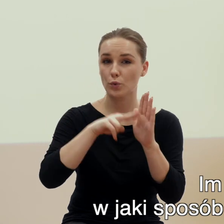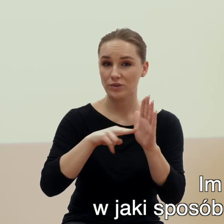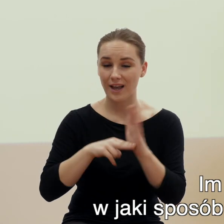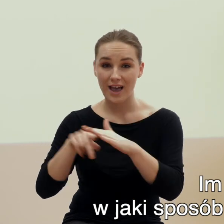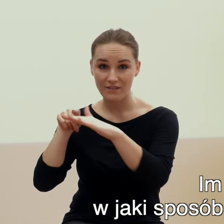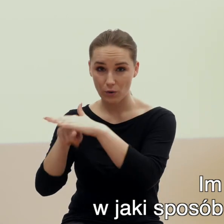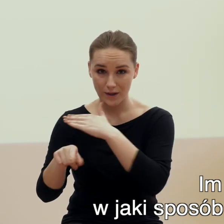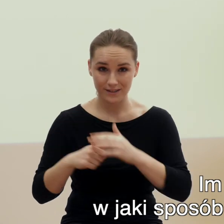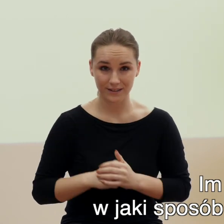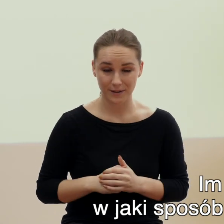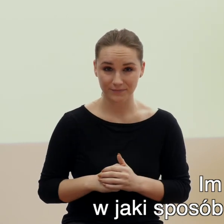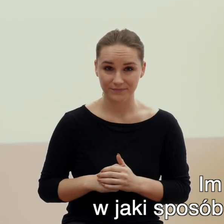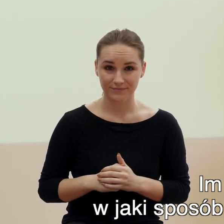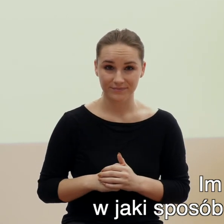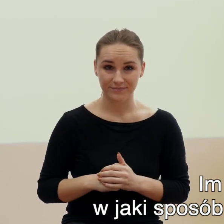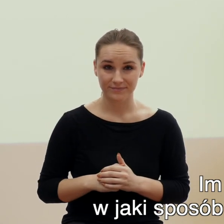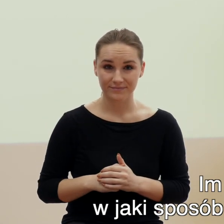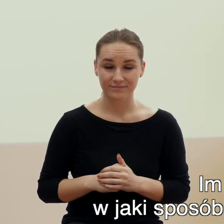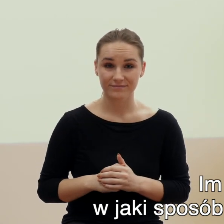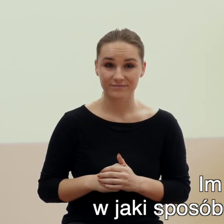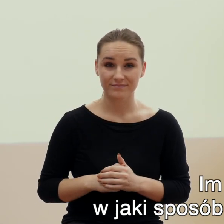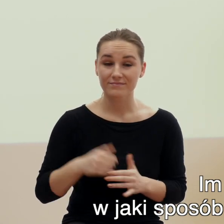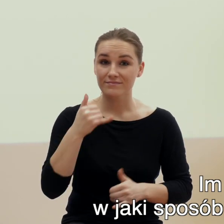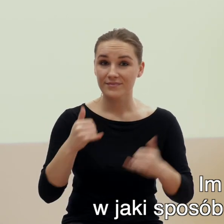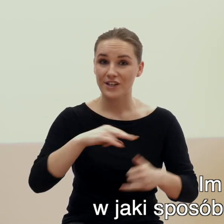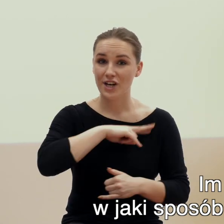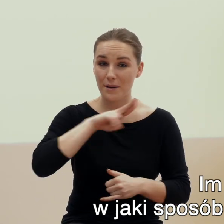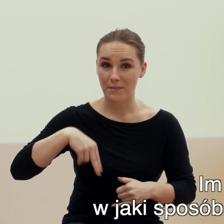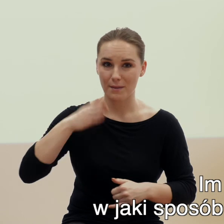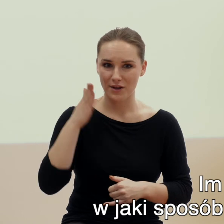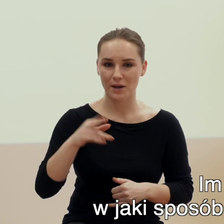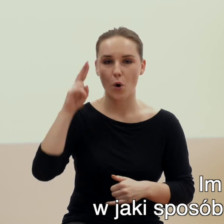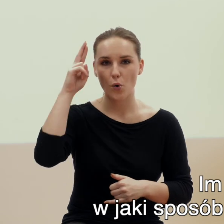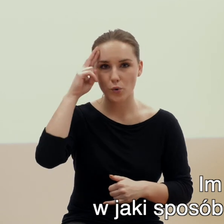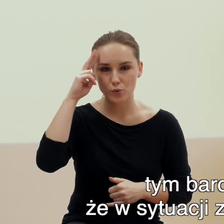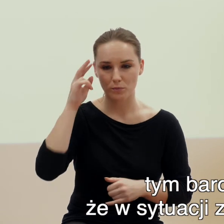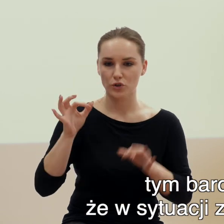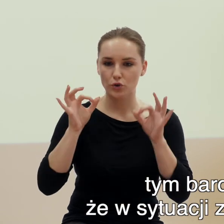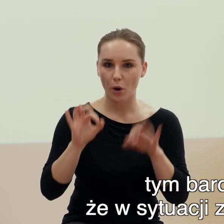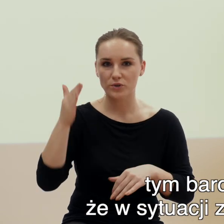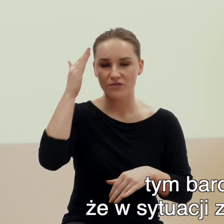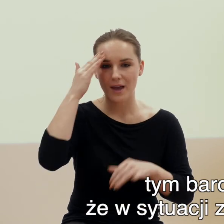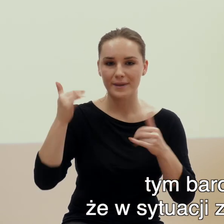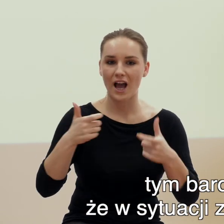Im bardziej będziemy rozumieć to, w jaki sposób należy postępować w sytuacji zagrożenia,